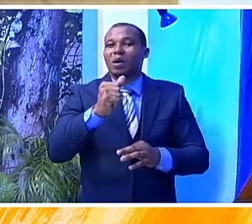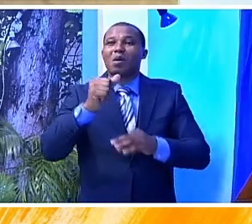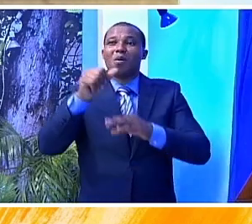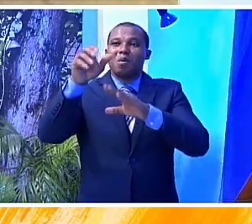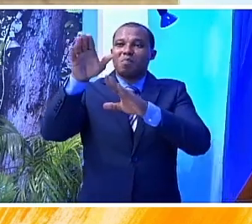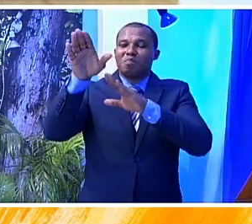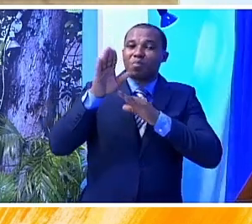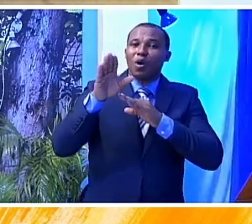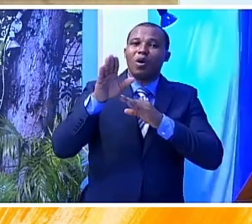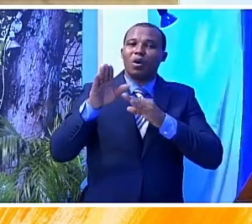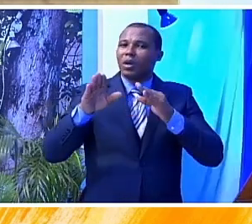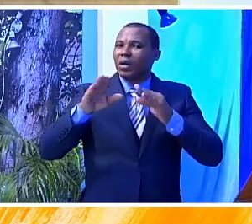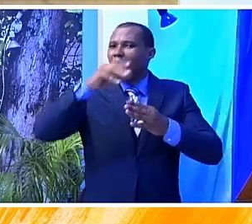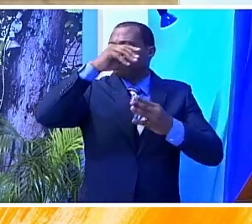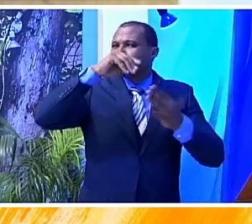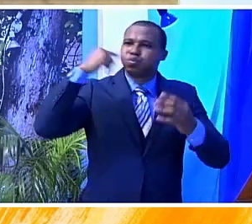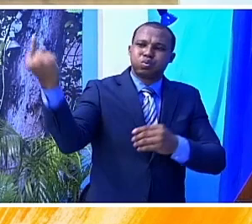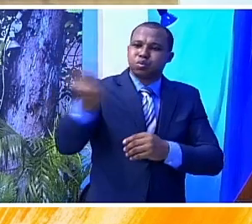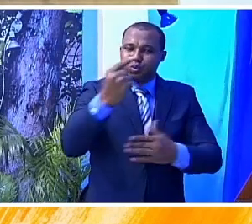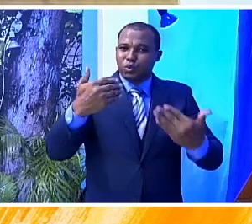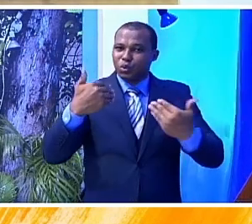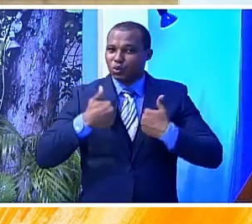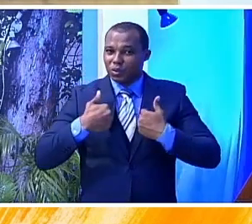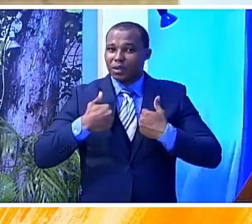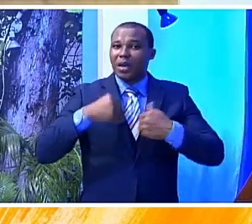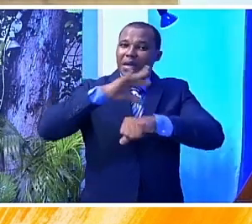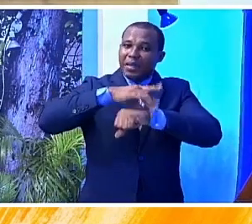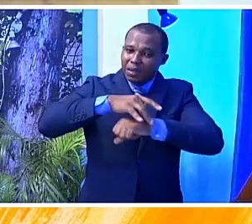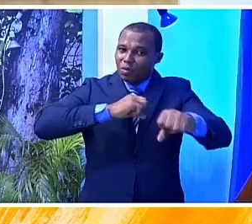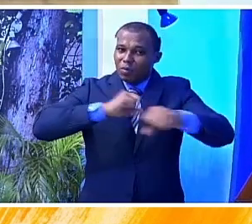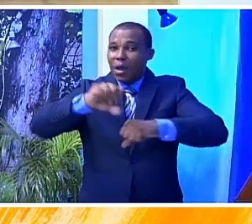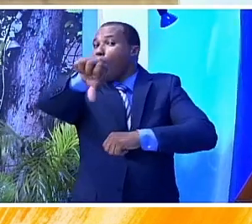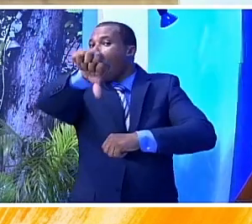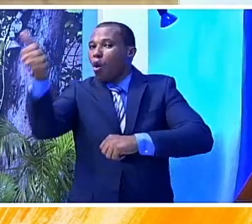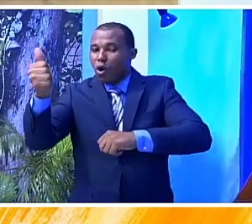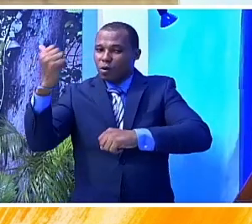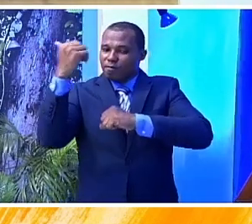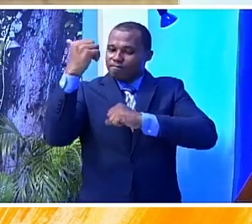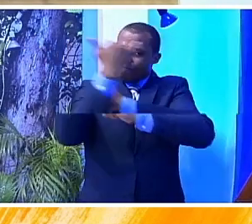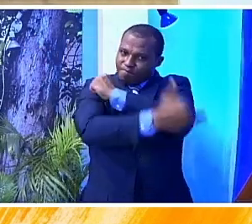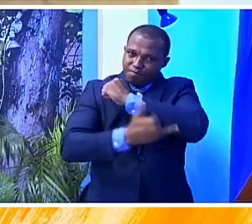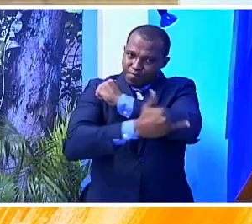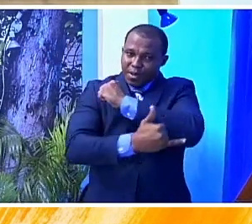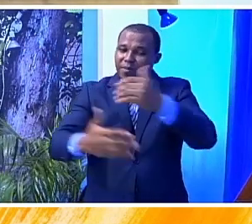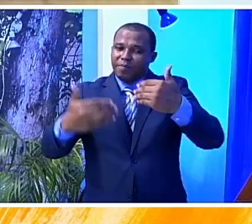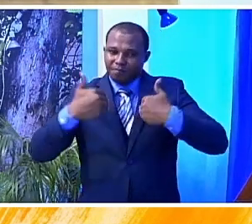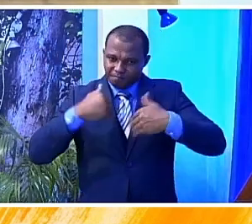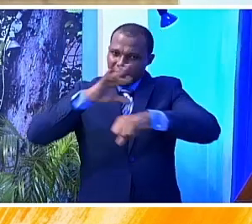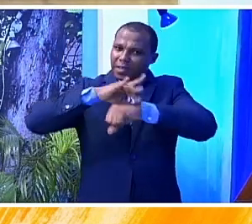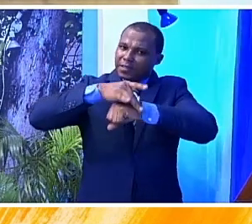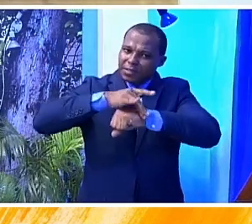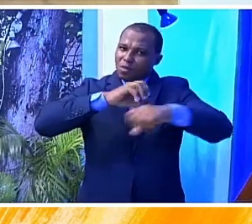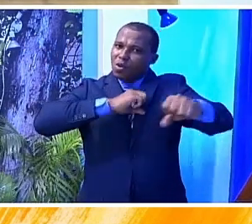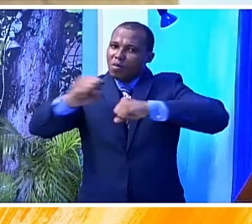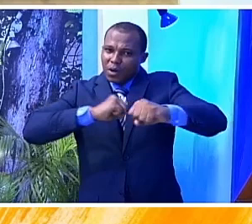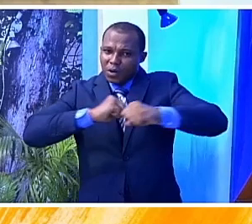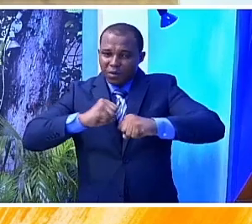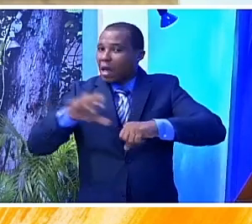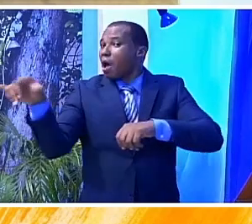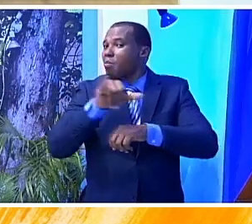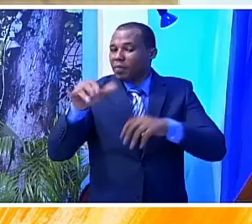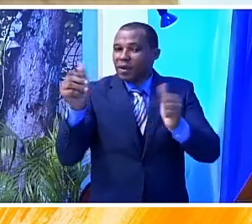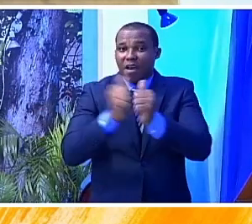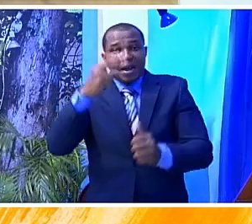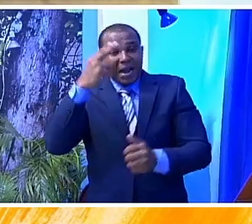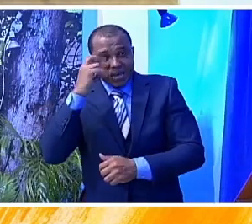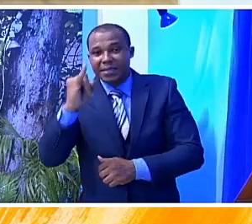avons un tremblement de terre, nous avons tout pour nous, ce n'est pas vrai. L'autre pays, yo a un tremblement de terre, tout, yo a tout pour yo tout, même j'en avais nous dans le